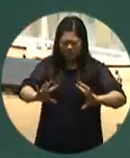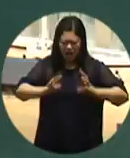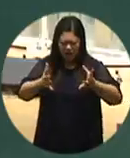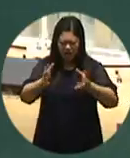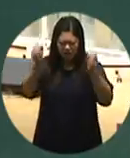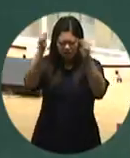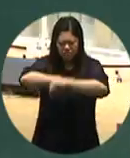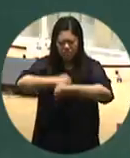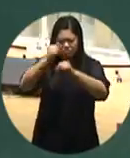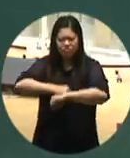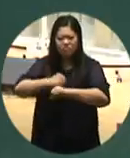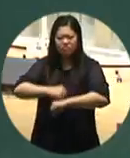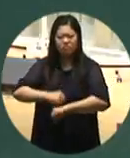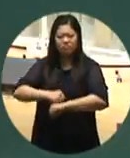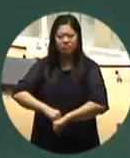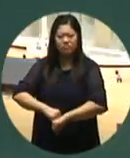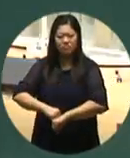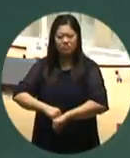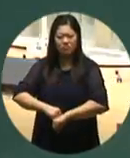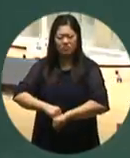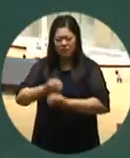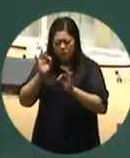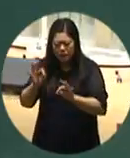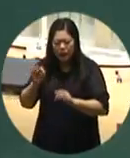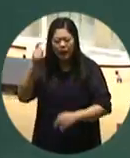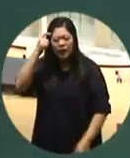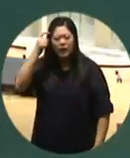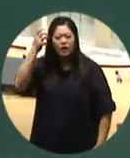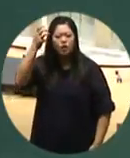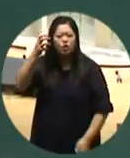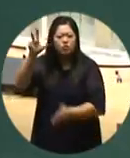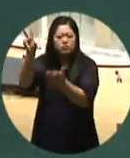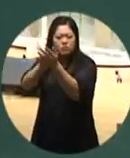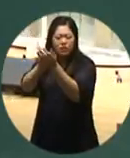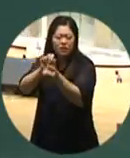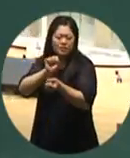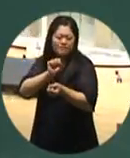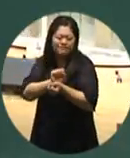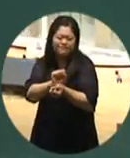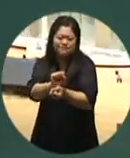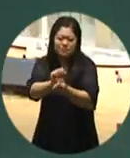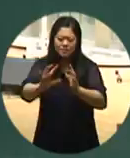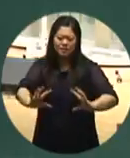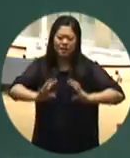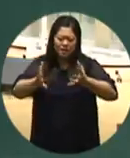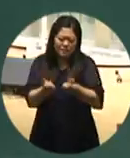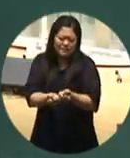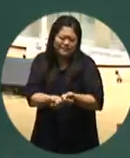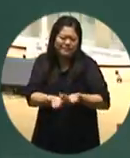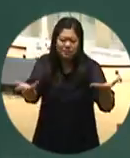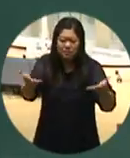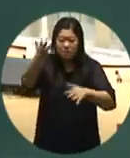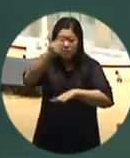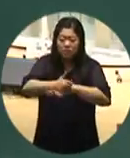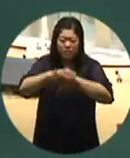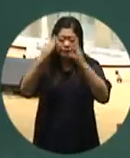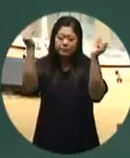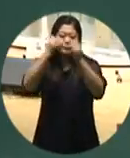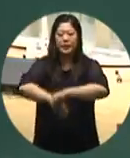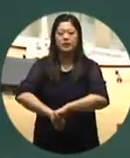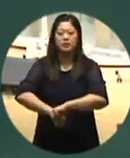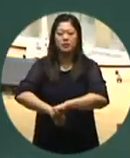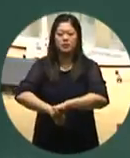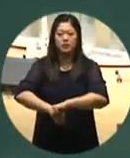whole world as well. 이 영적인 전염병들이 전 세계로 퍼지기 때문에 여기에 답을 가지고 기도한